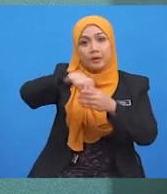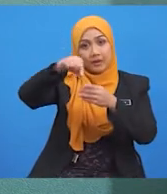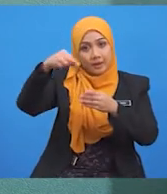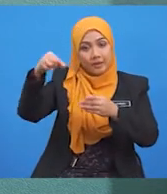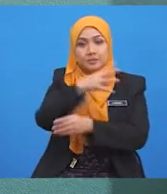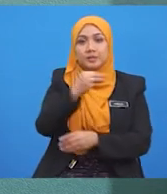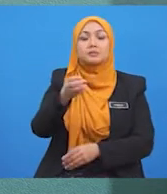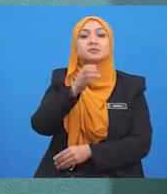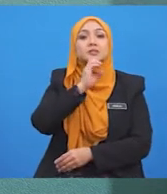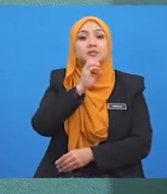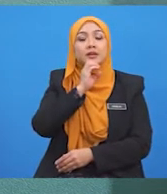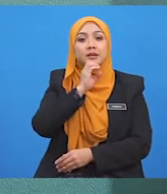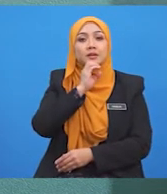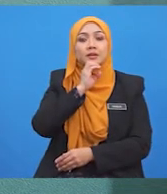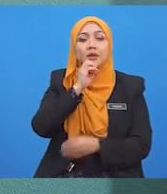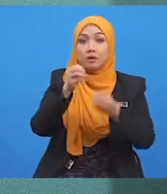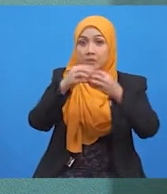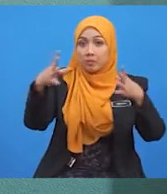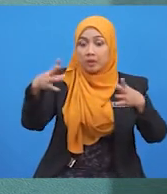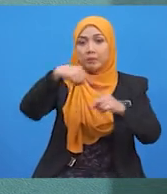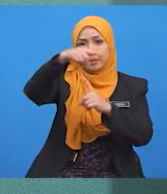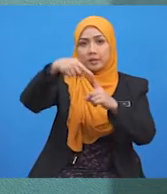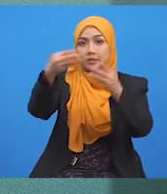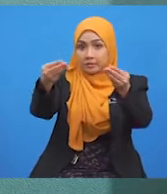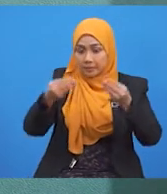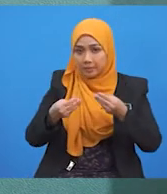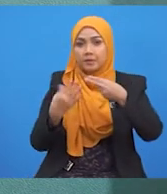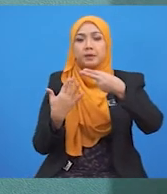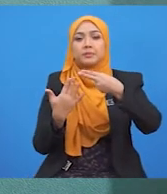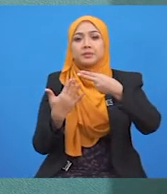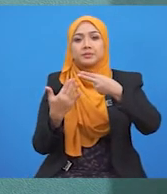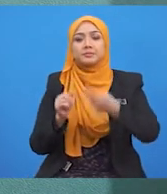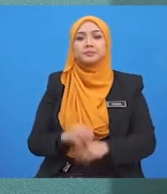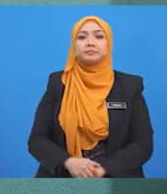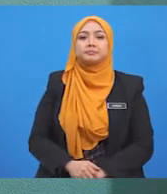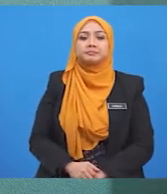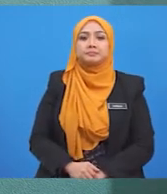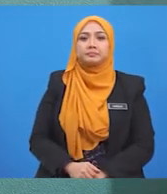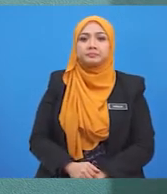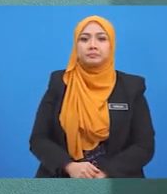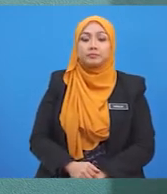besi landasan kereta api yang tidak disusun Rafa